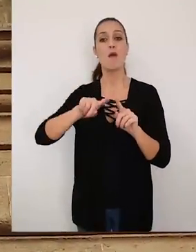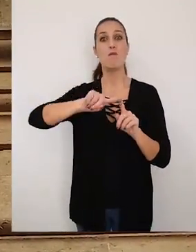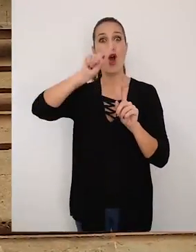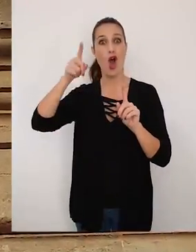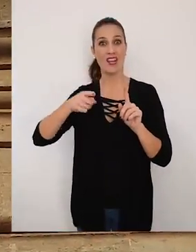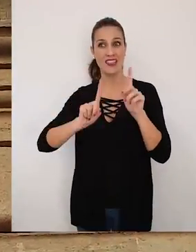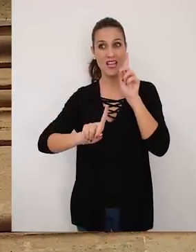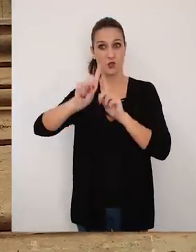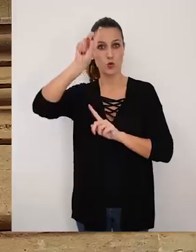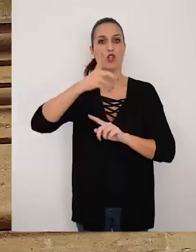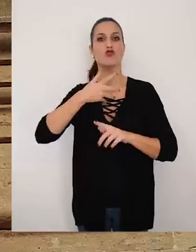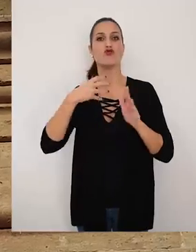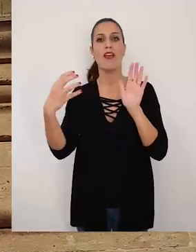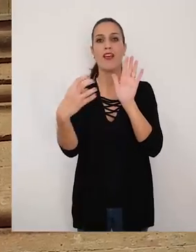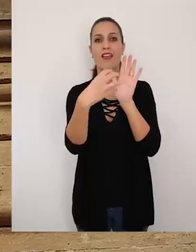di Vaste.